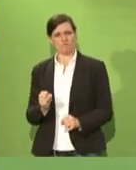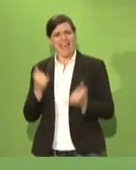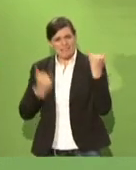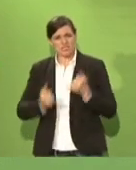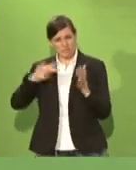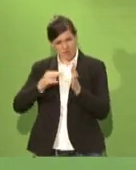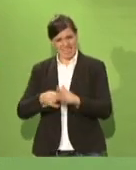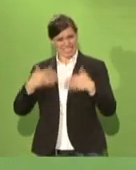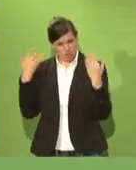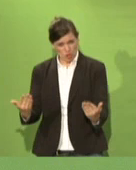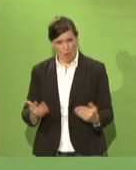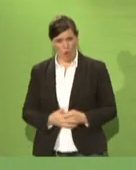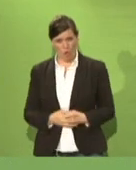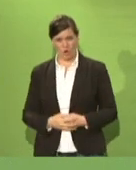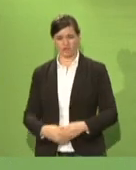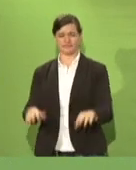unseren Standort.